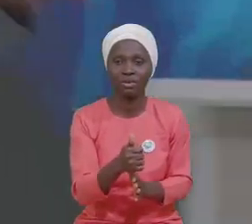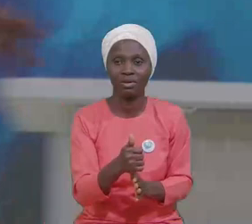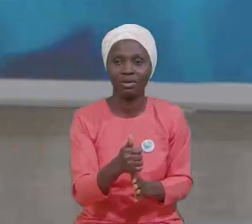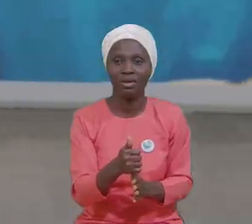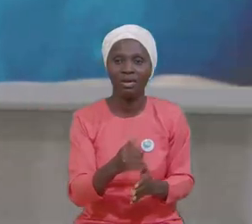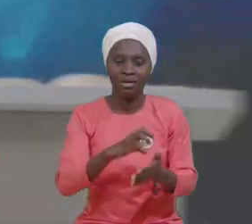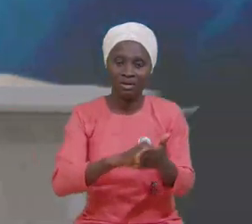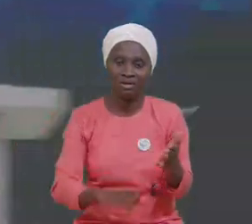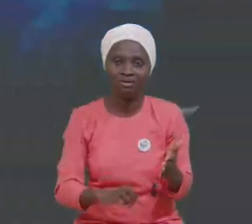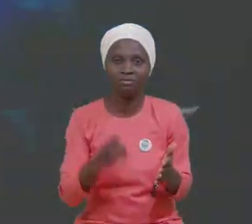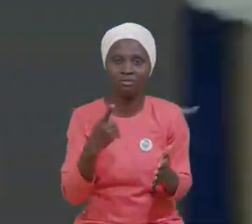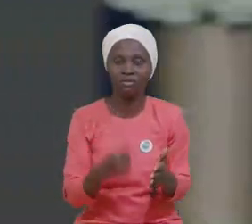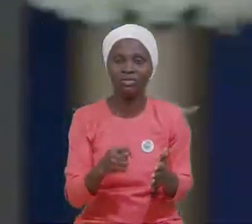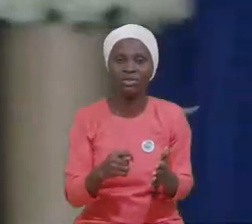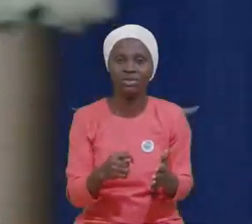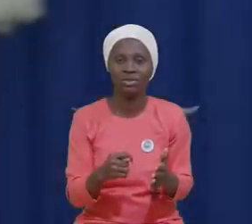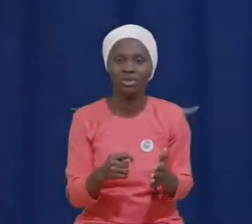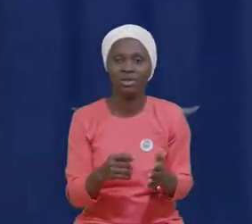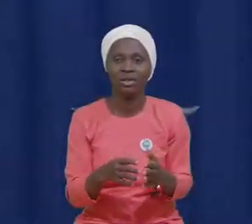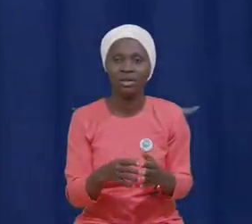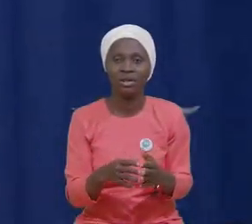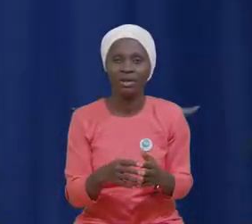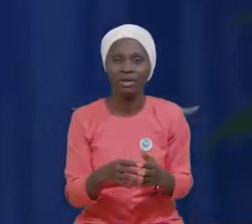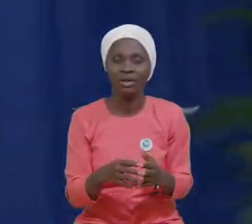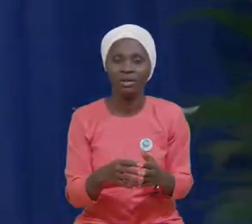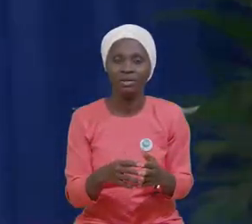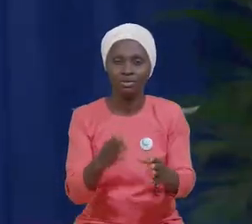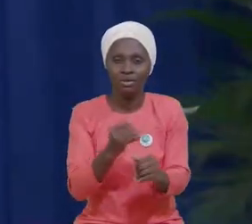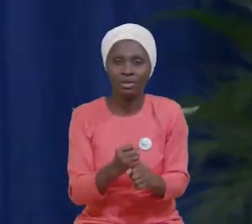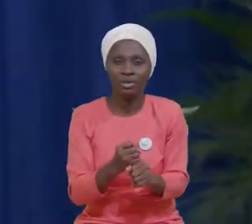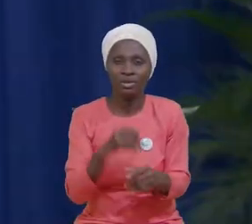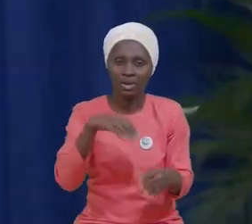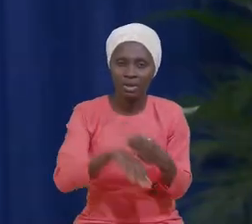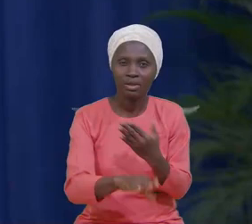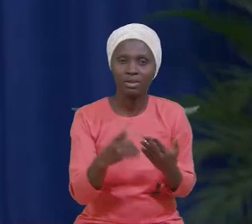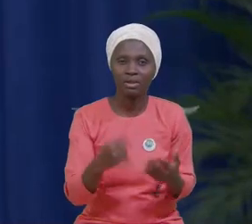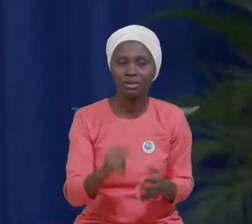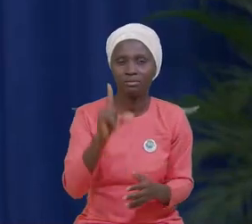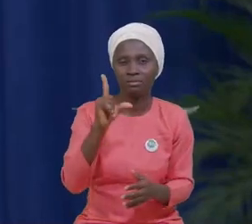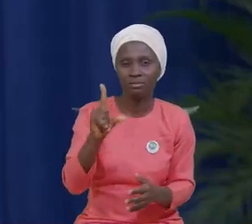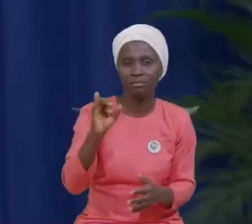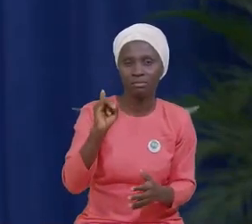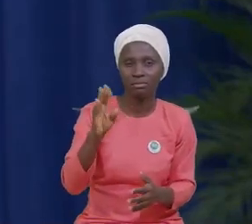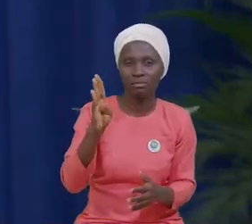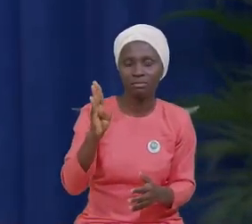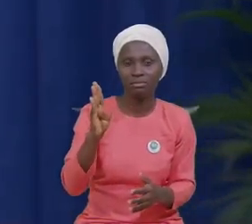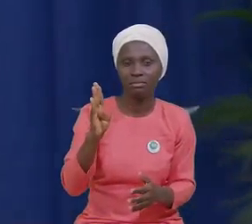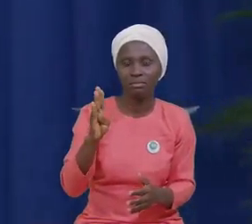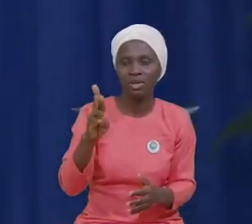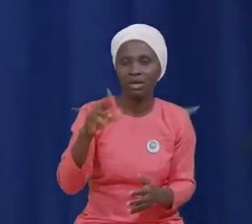faire. Va à l'école. Va en classe. Va à la bibliothèque.